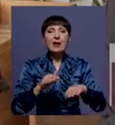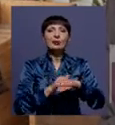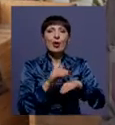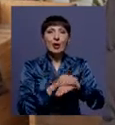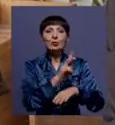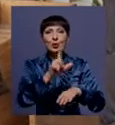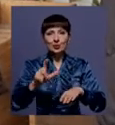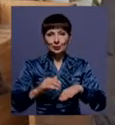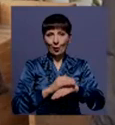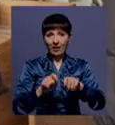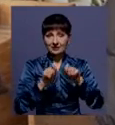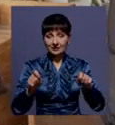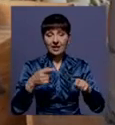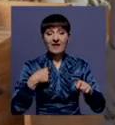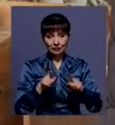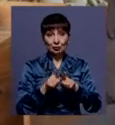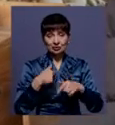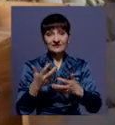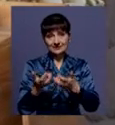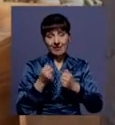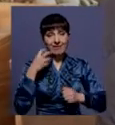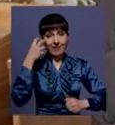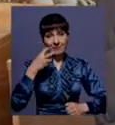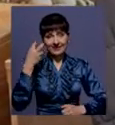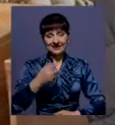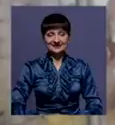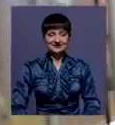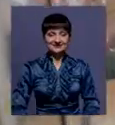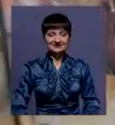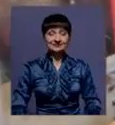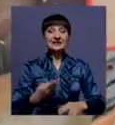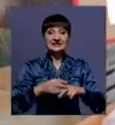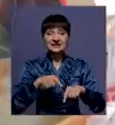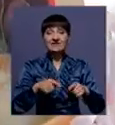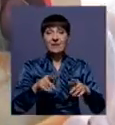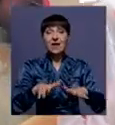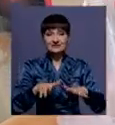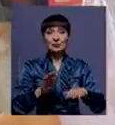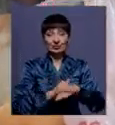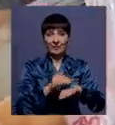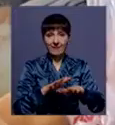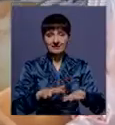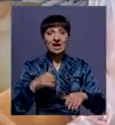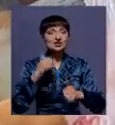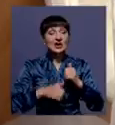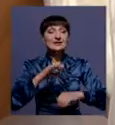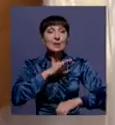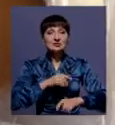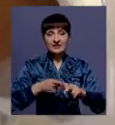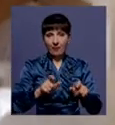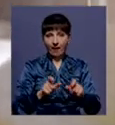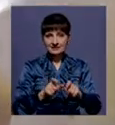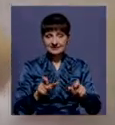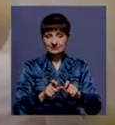добрым людям. Вот я тоже взяла яблоки вот с этого уголка добра. Часто пользуюсь услугами этого